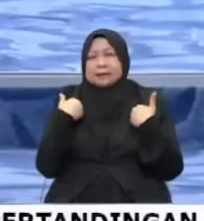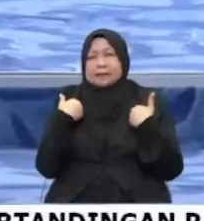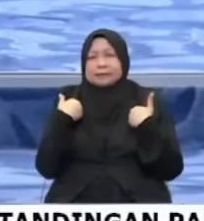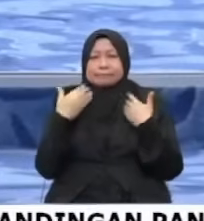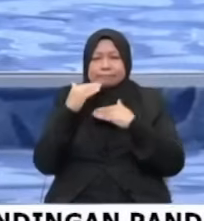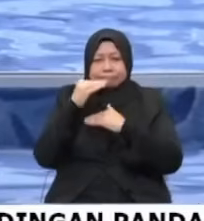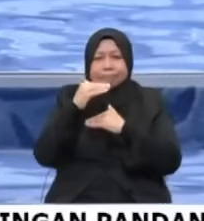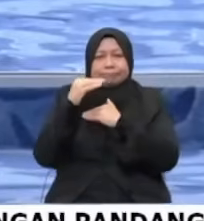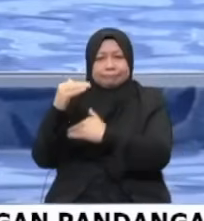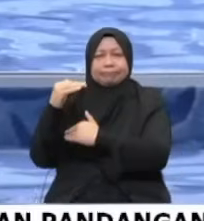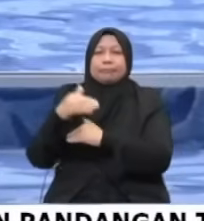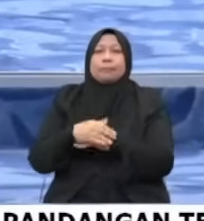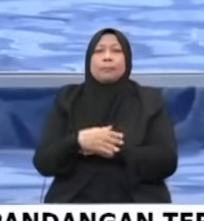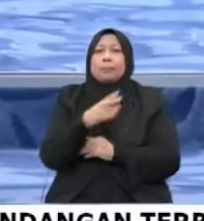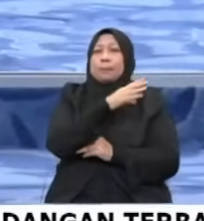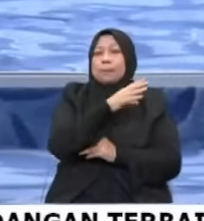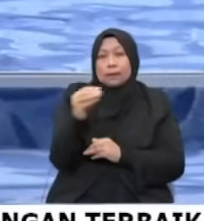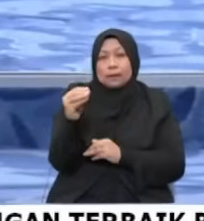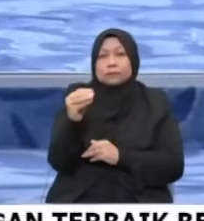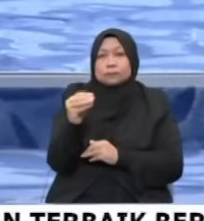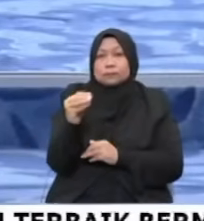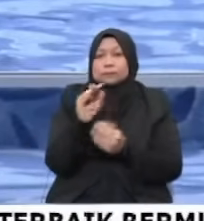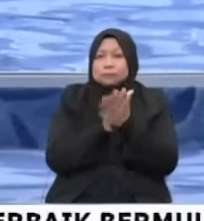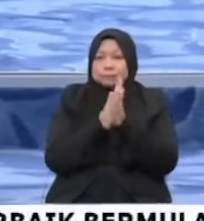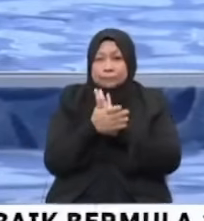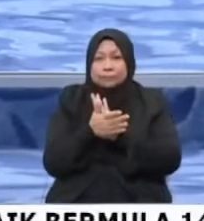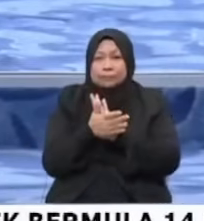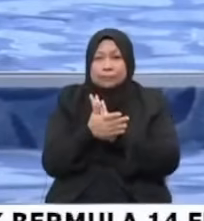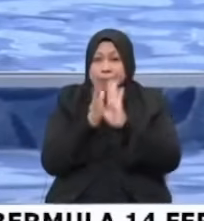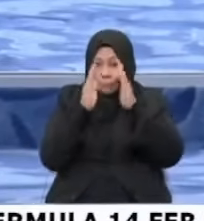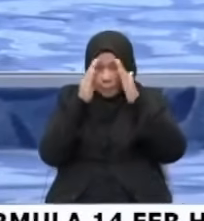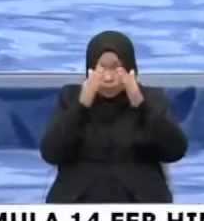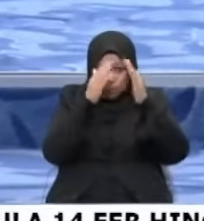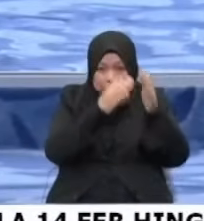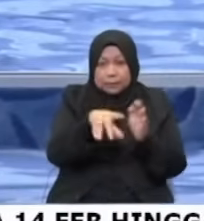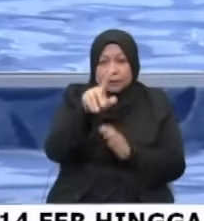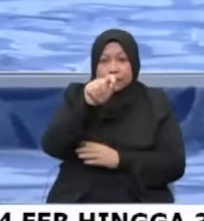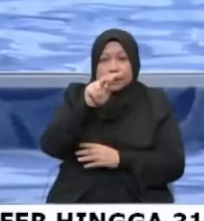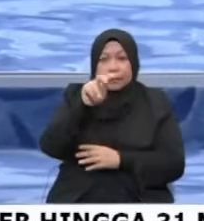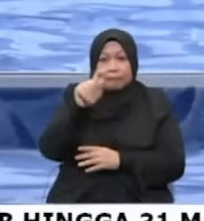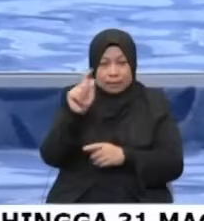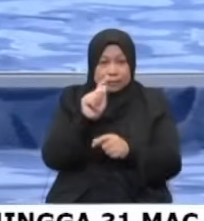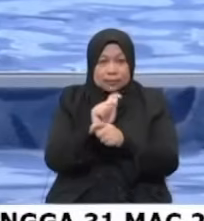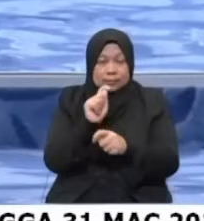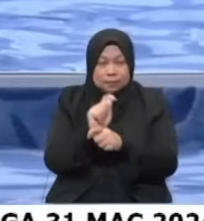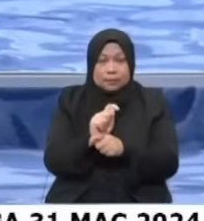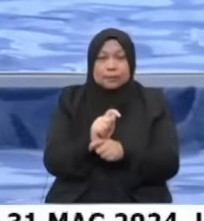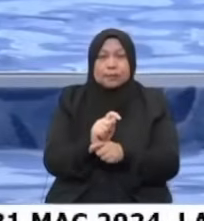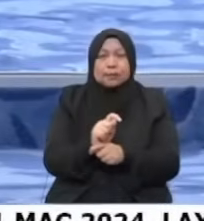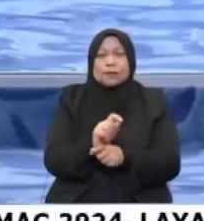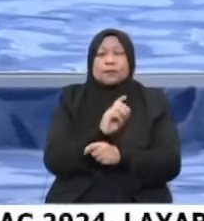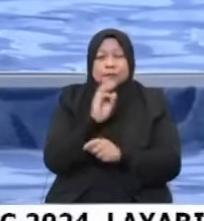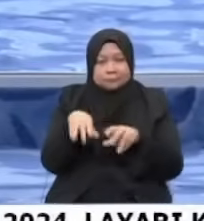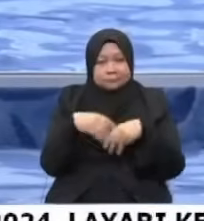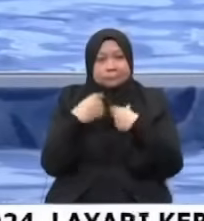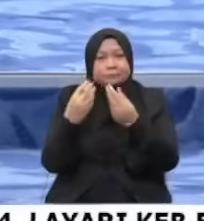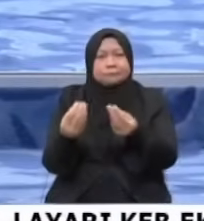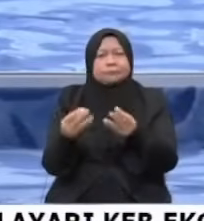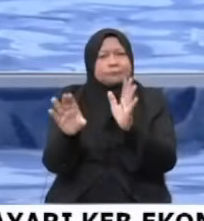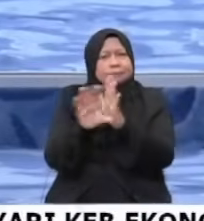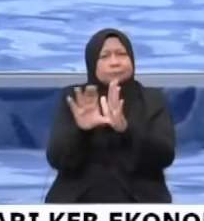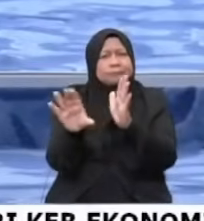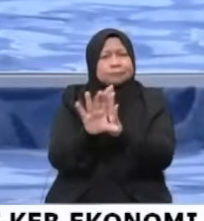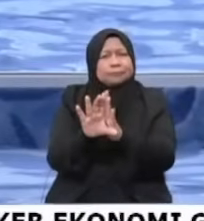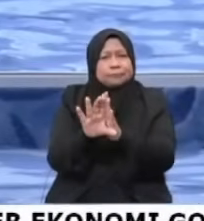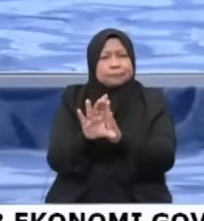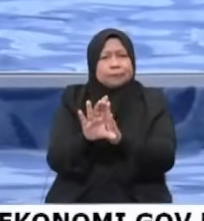diperlukan oleh itu umpamanya penumpuan pada tvet kejuruteraan ini diberikan umpamanya